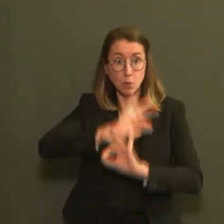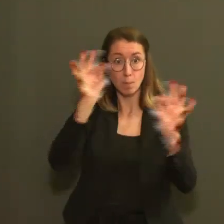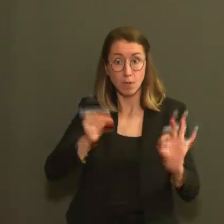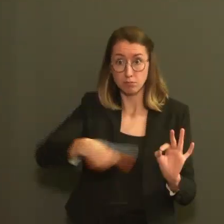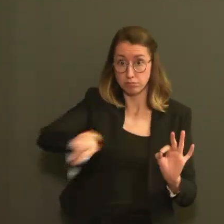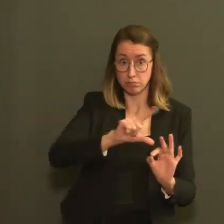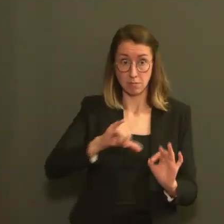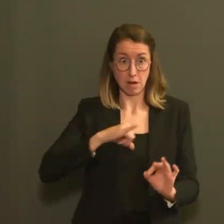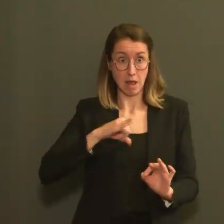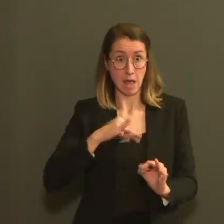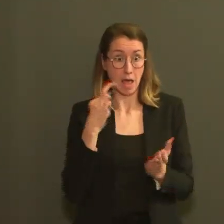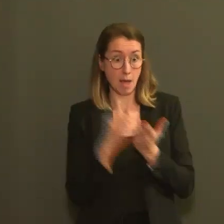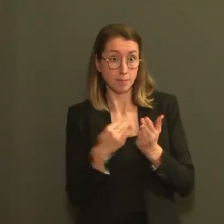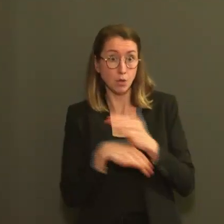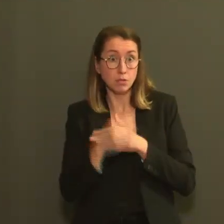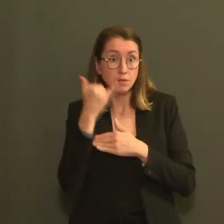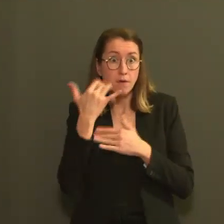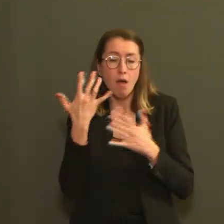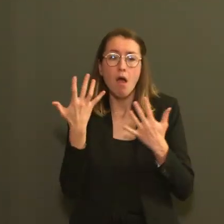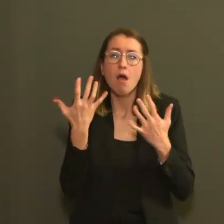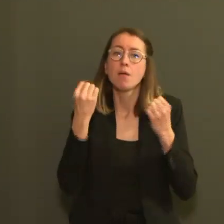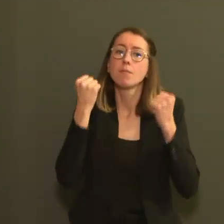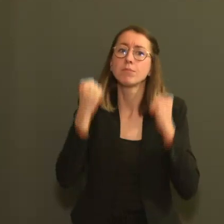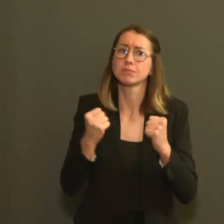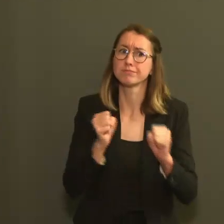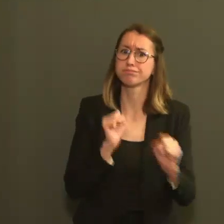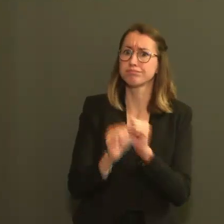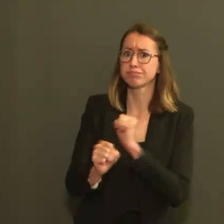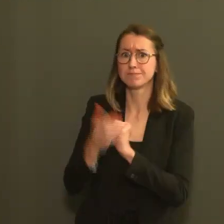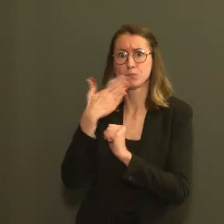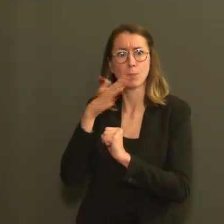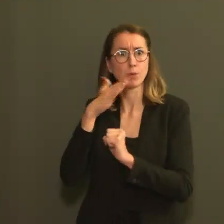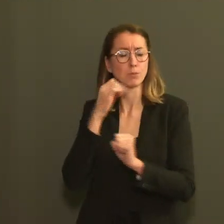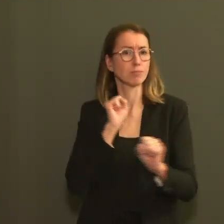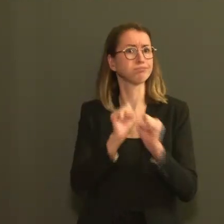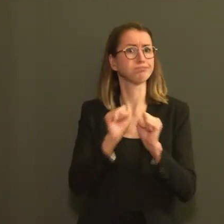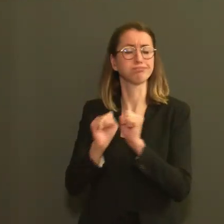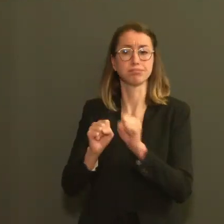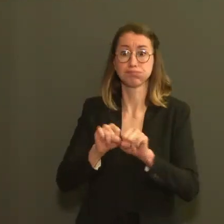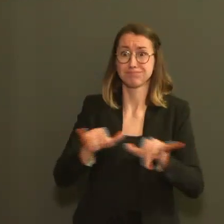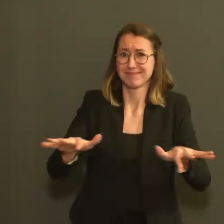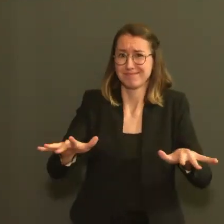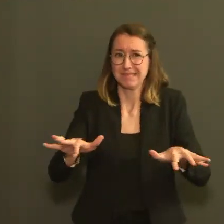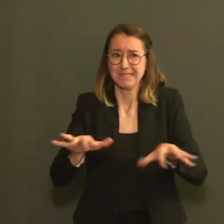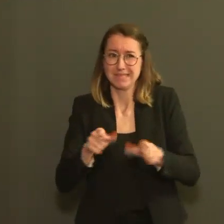se resserrer et devenir efficaces dans la lutte contre la propagation du coronavirus.